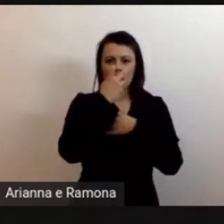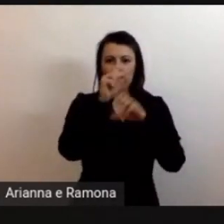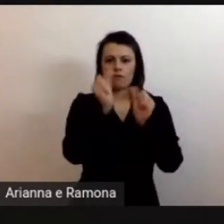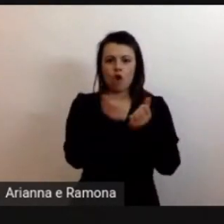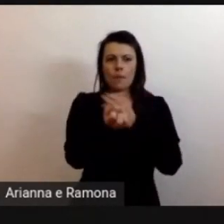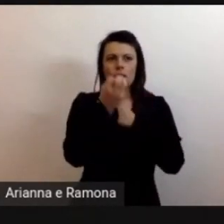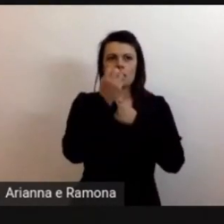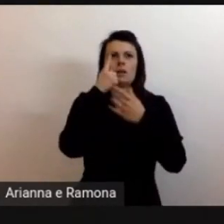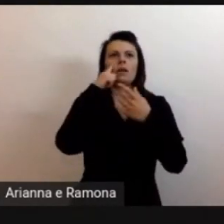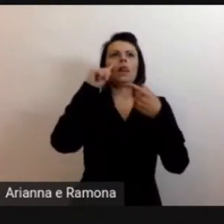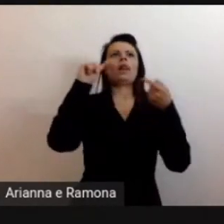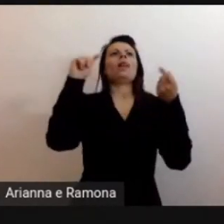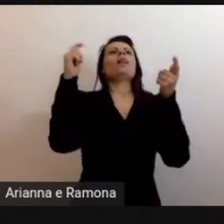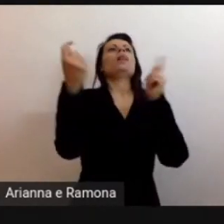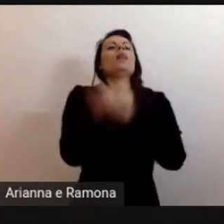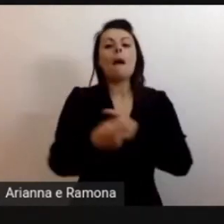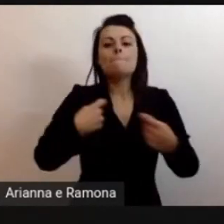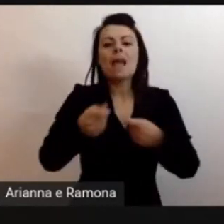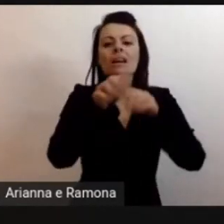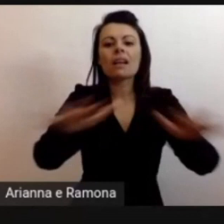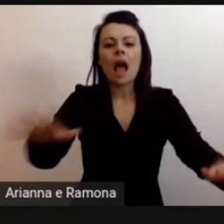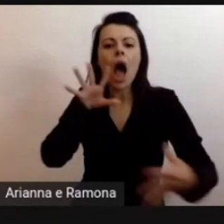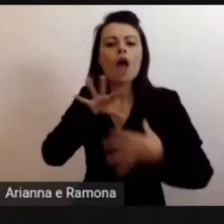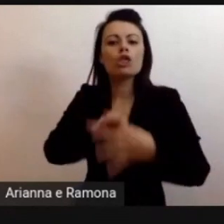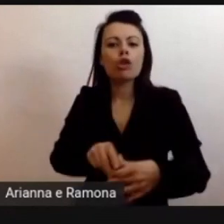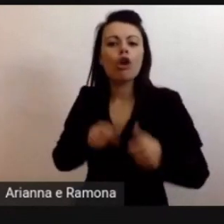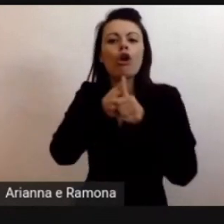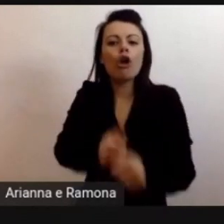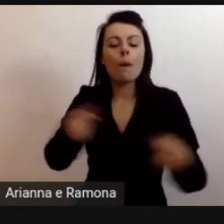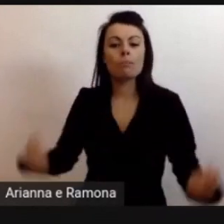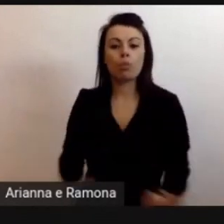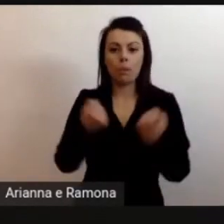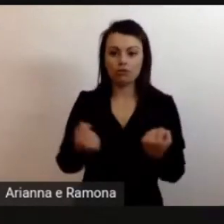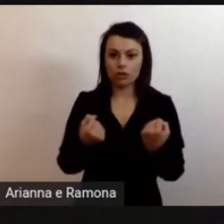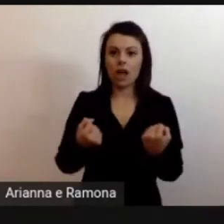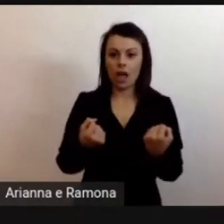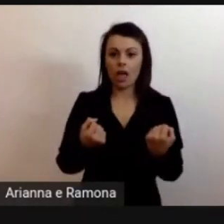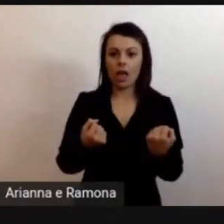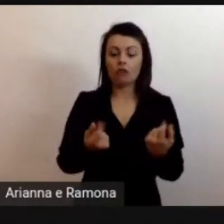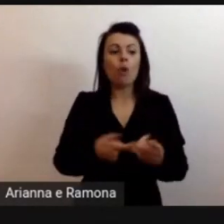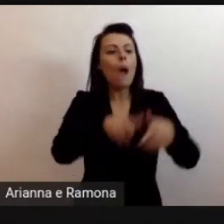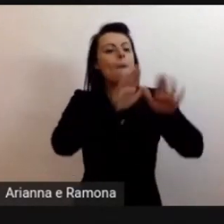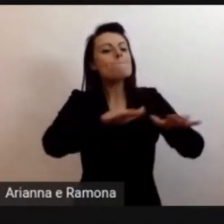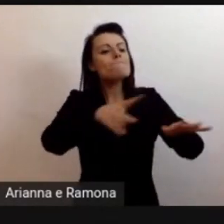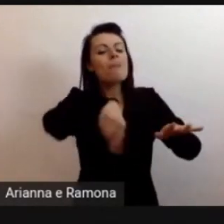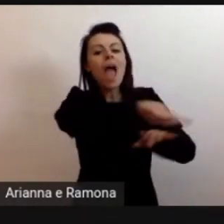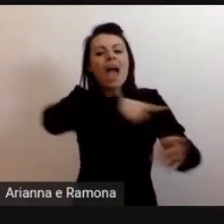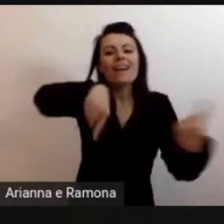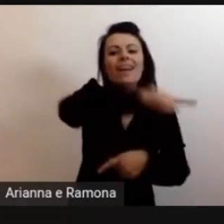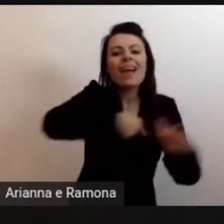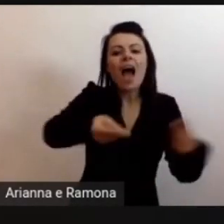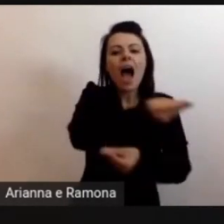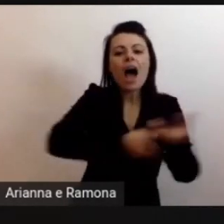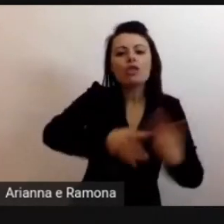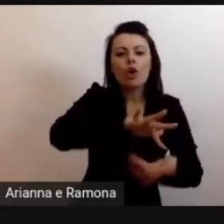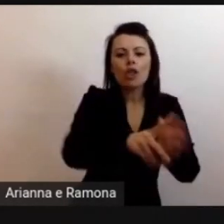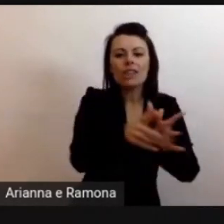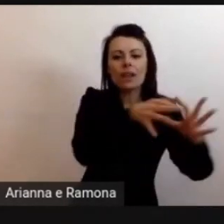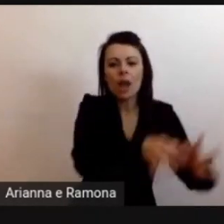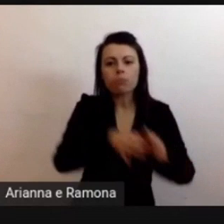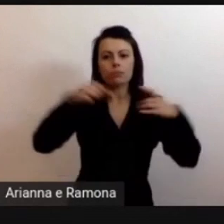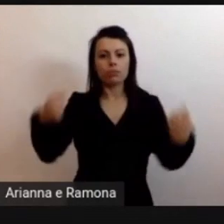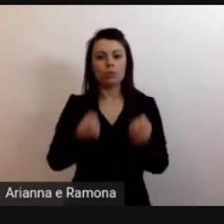fa tabula fati il mercato non è il mercato che fa la pubblicità del mercato